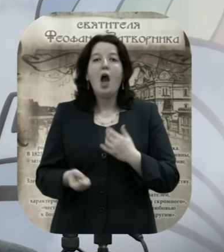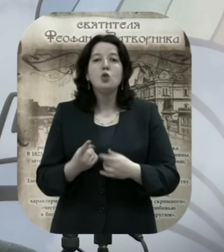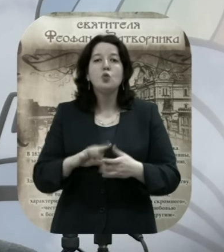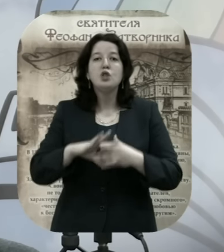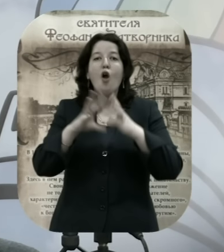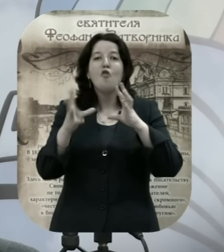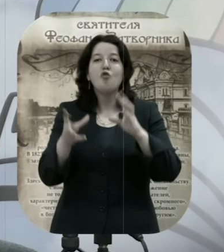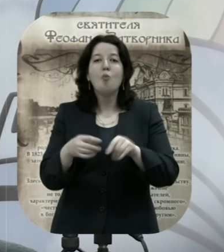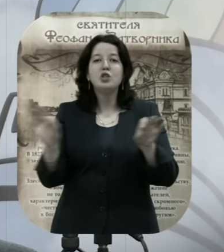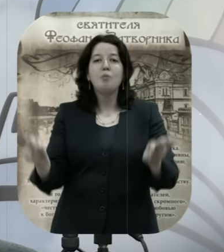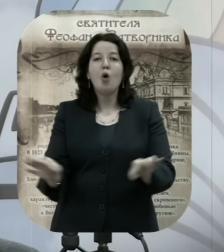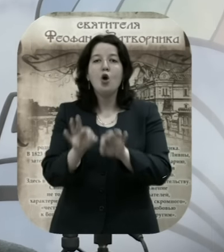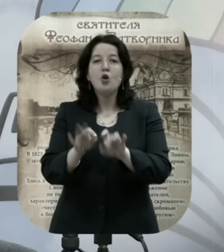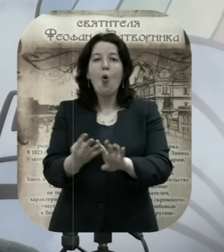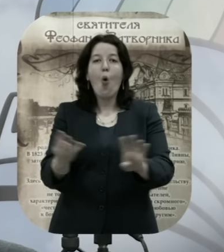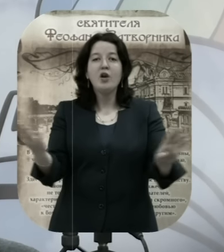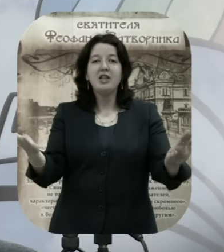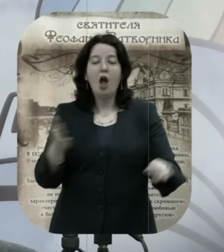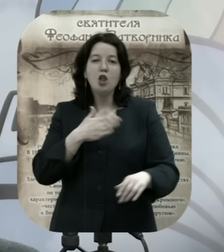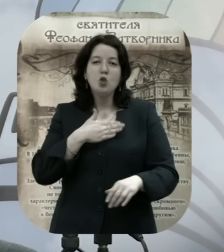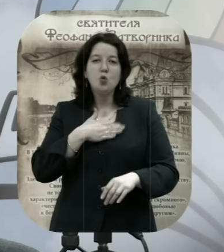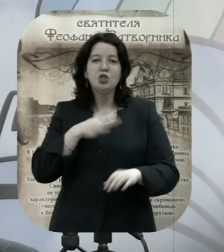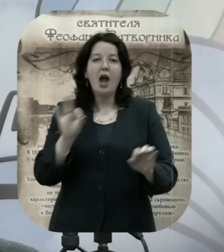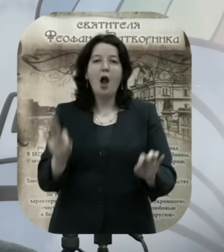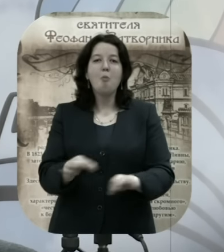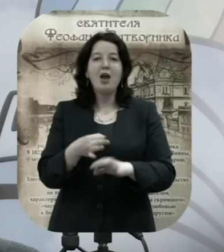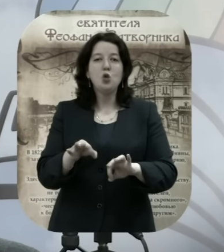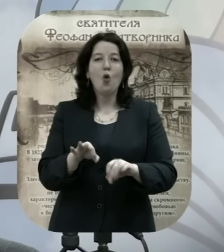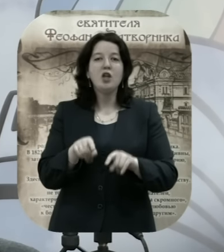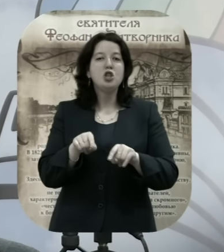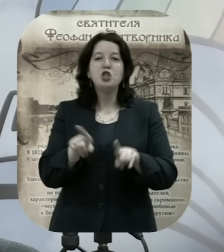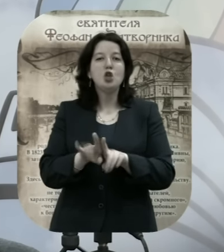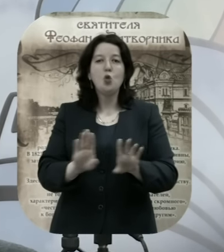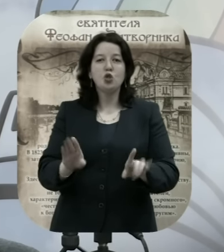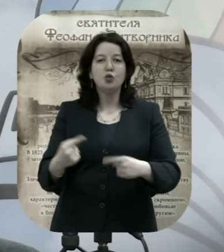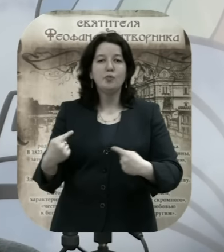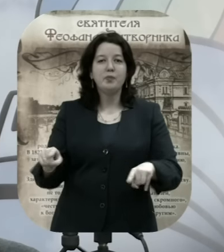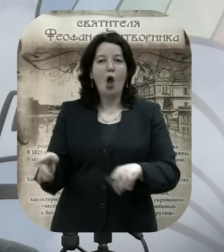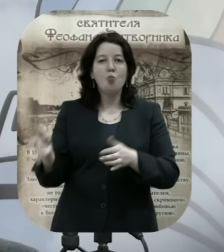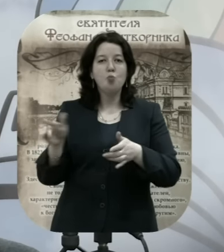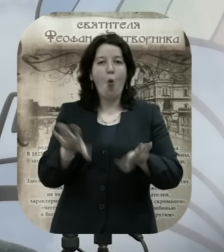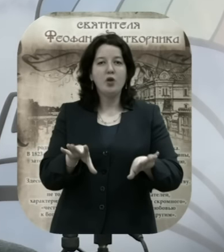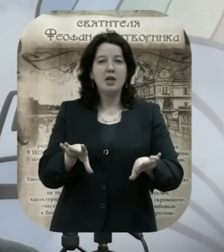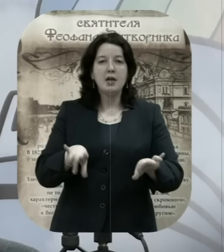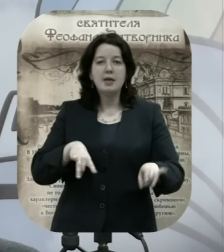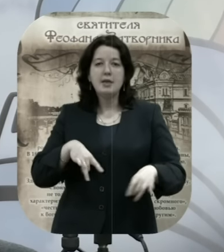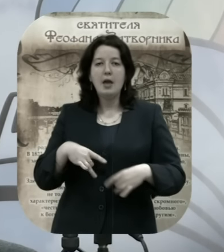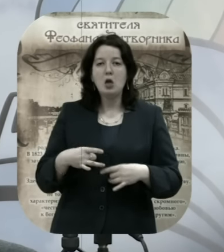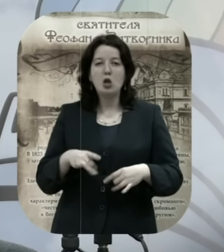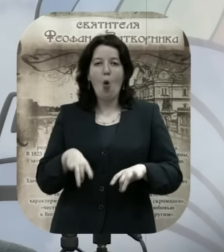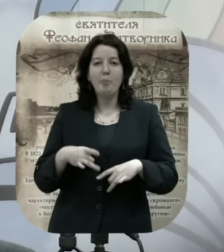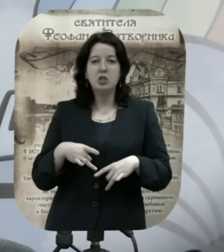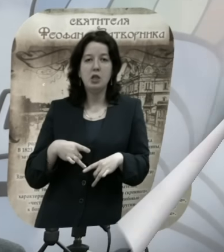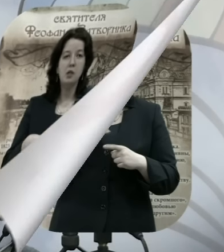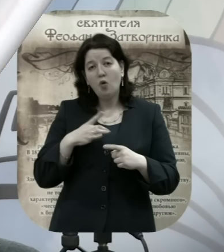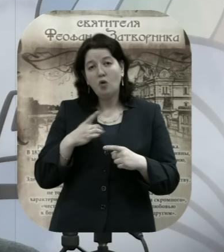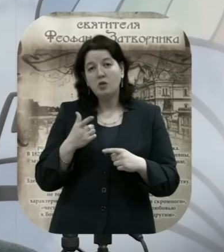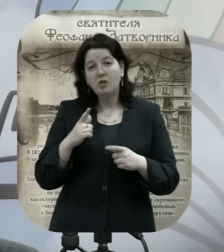хоре душа поет не то, что море, и ропщет мысленный